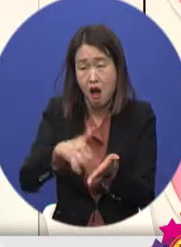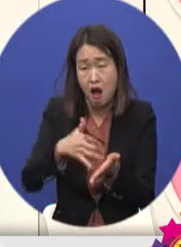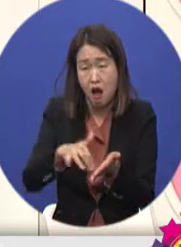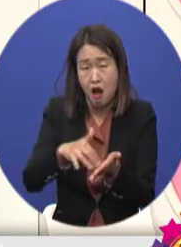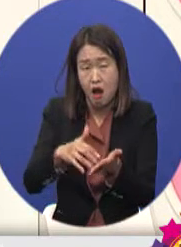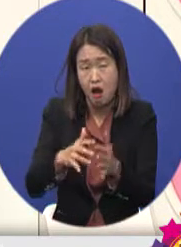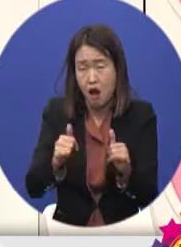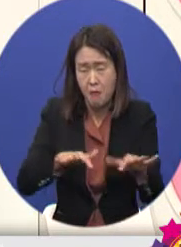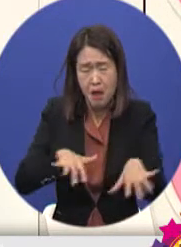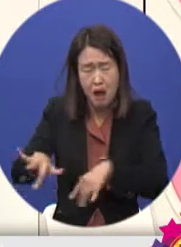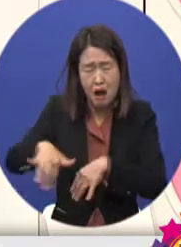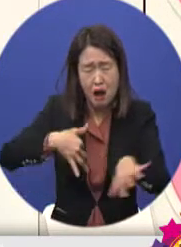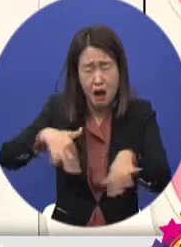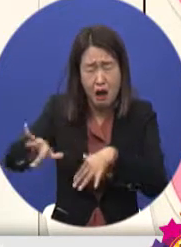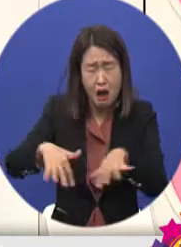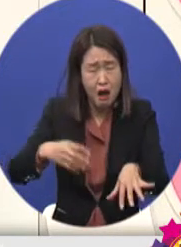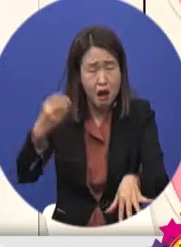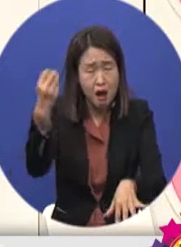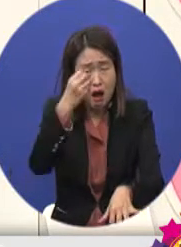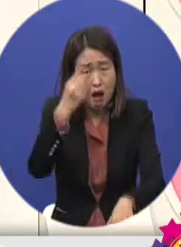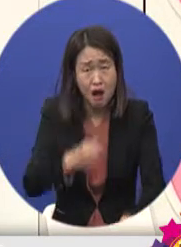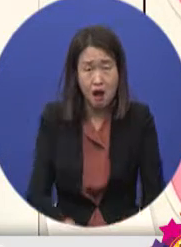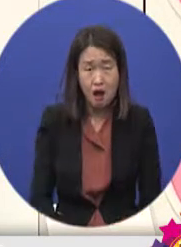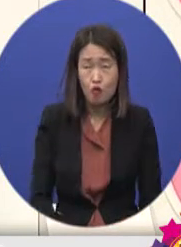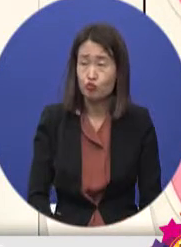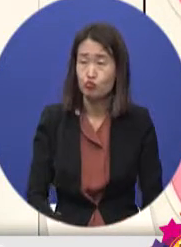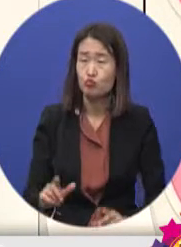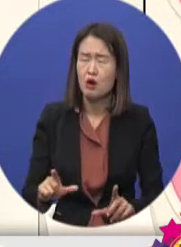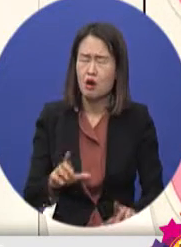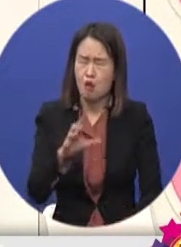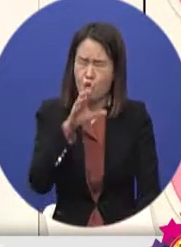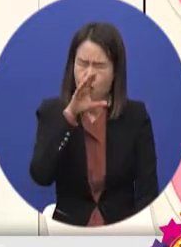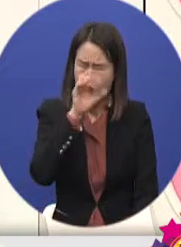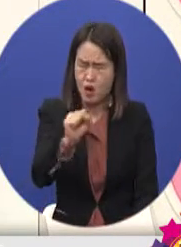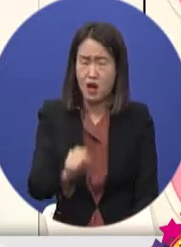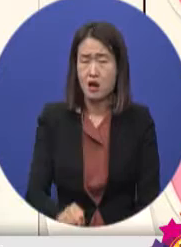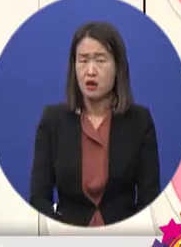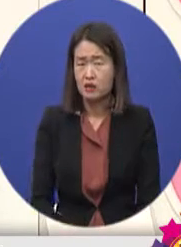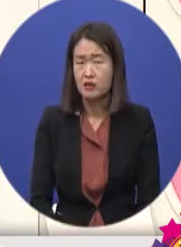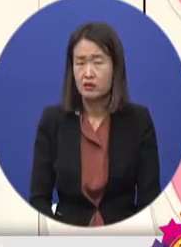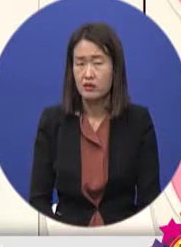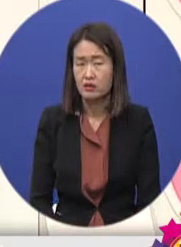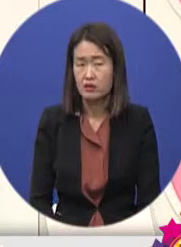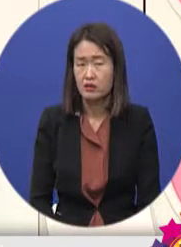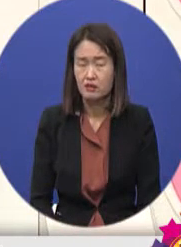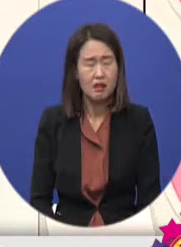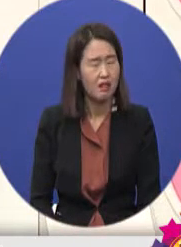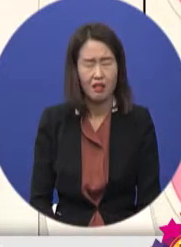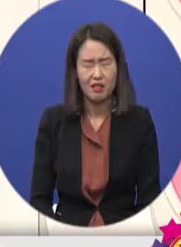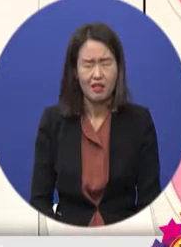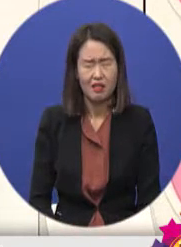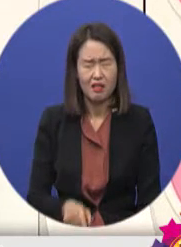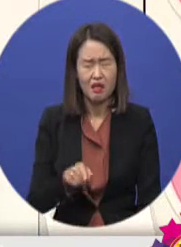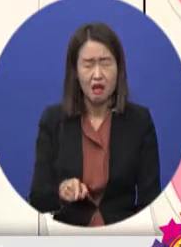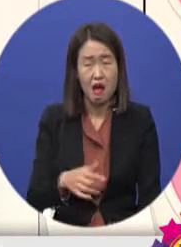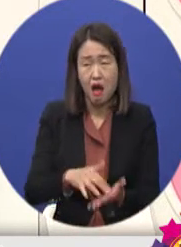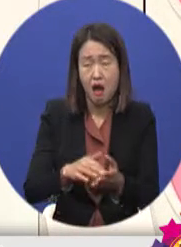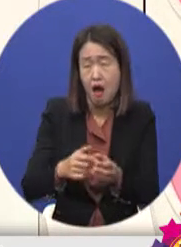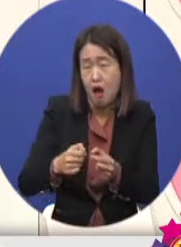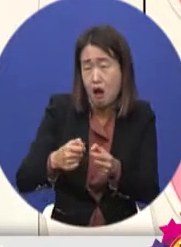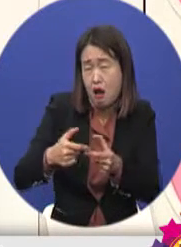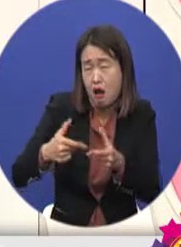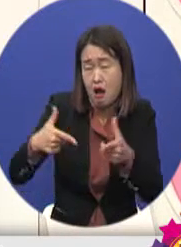이동도 많지만은. 네. 아주 살기 좋은 데라 가지고. 네. 엄청 인구가 늘었어요.